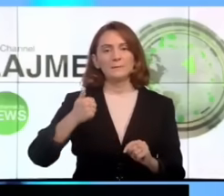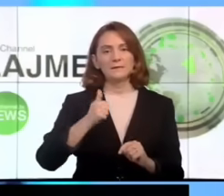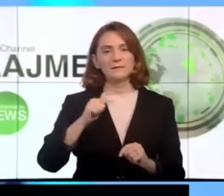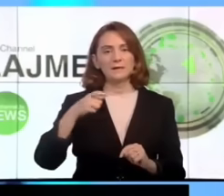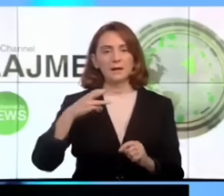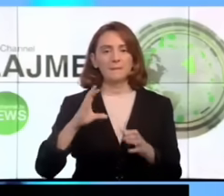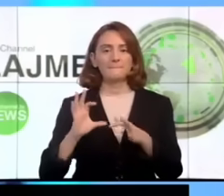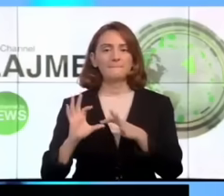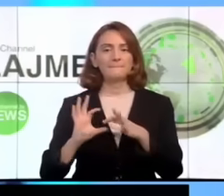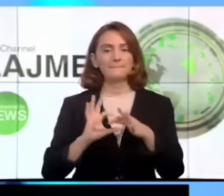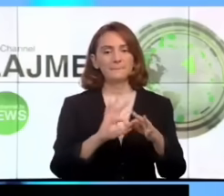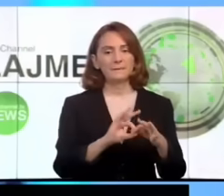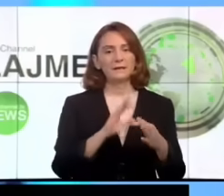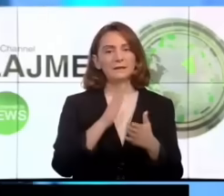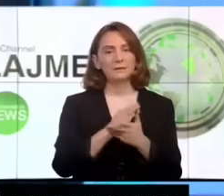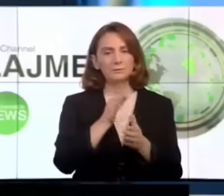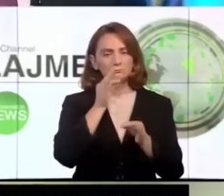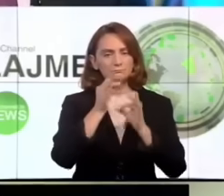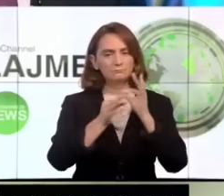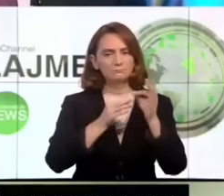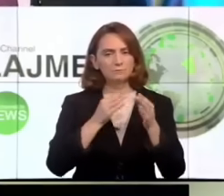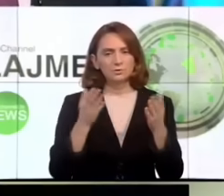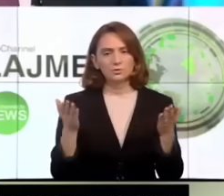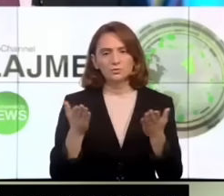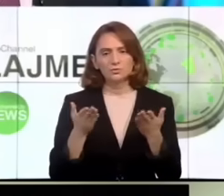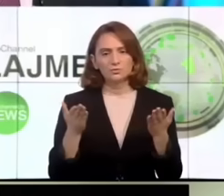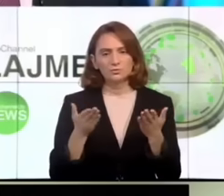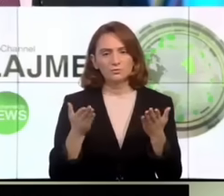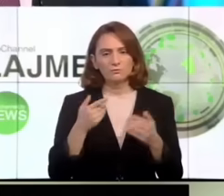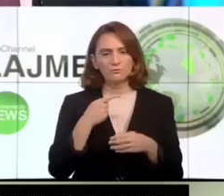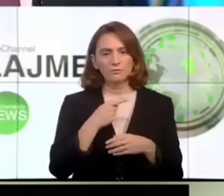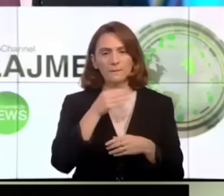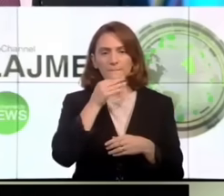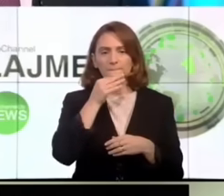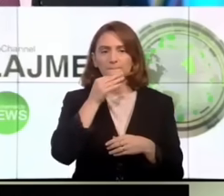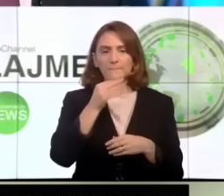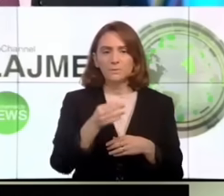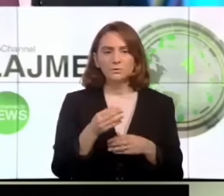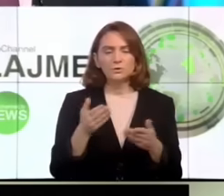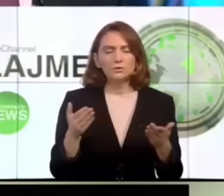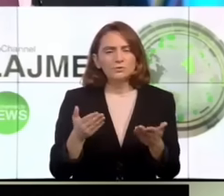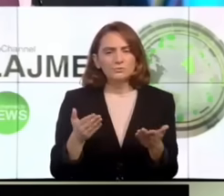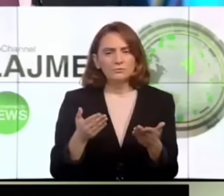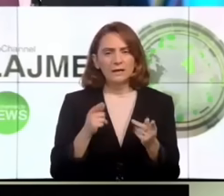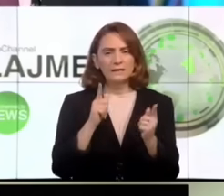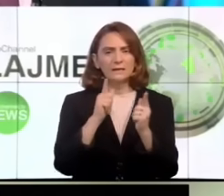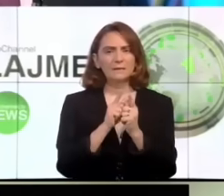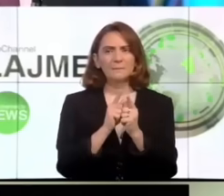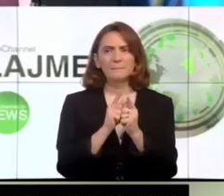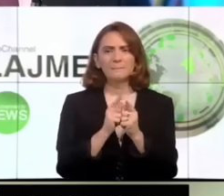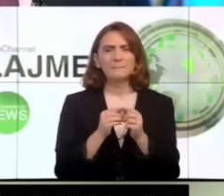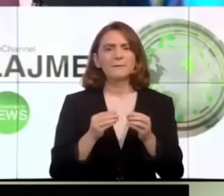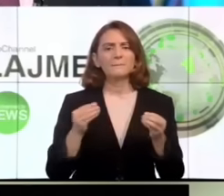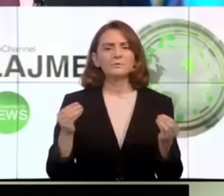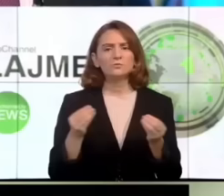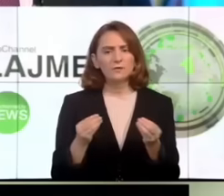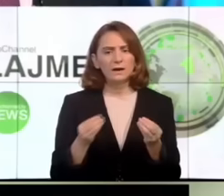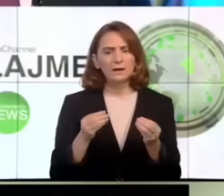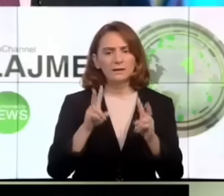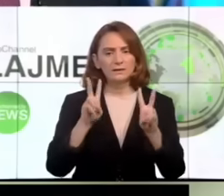tani direkt me gazetaren Bruna Kërçyku që po ndjek këtë takim. Të përshëndes, Bruna, çfarë po diskutohet në këtë